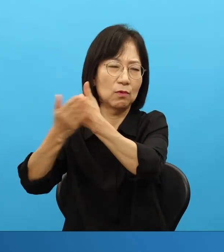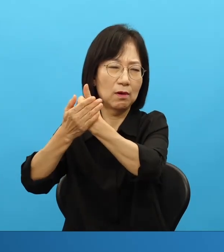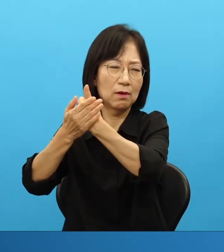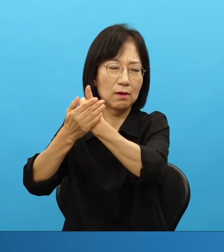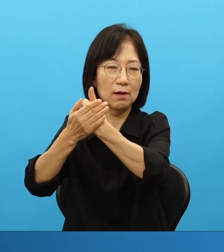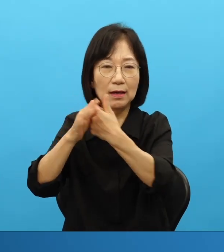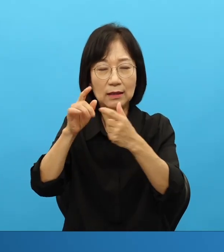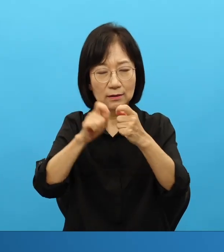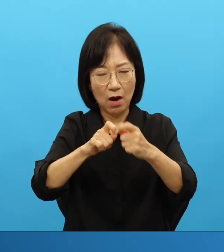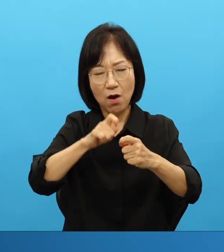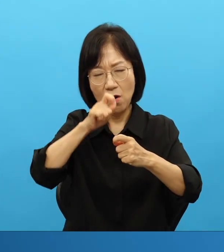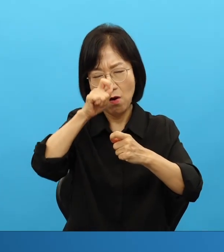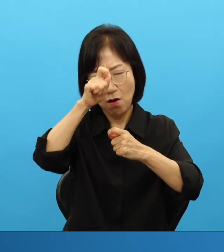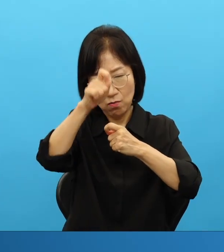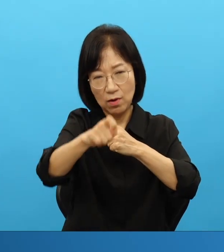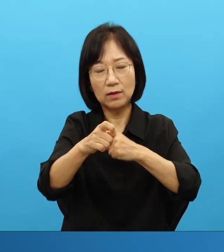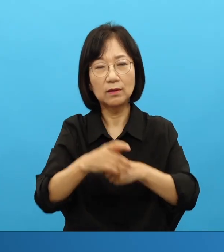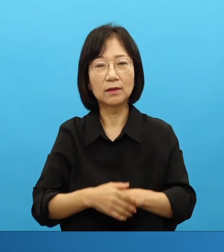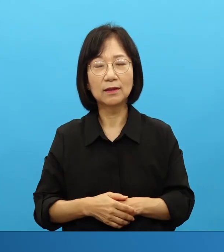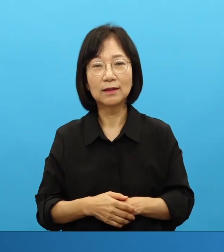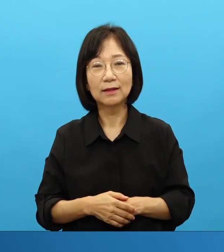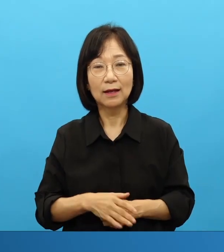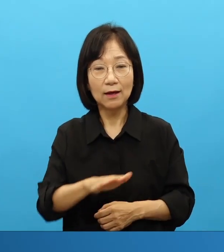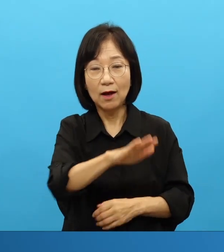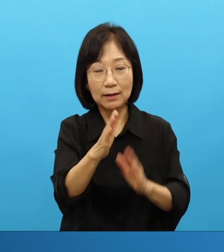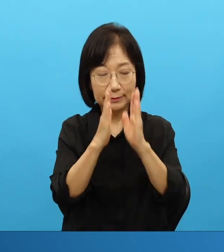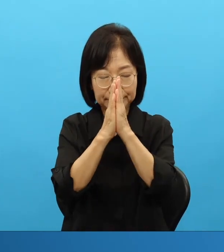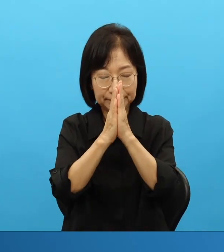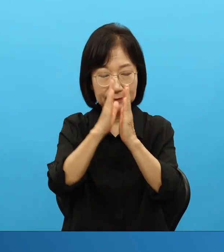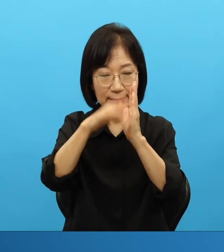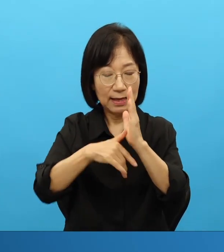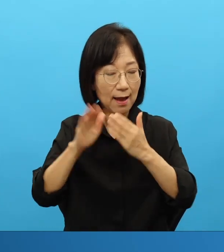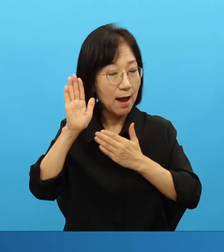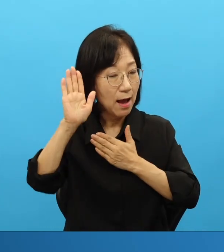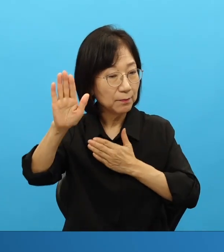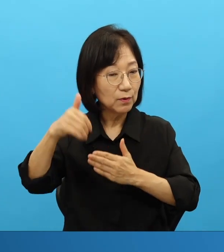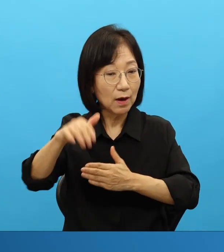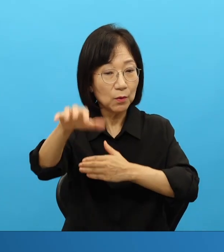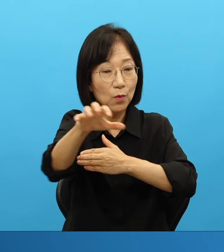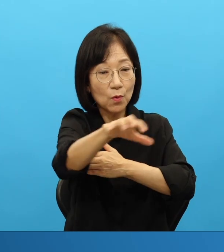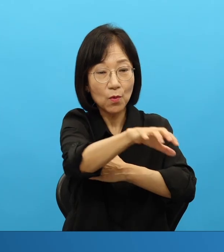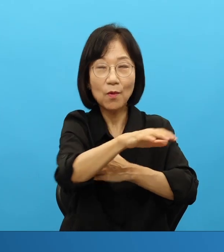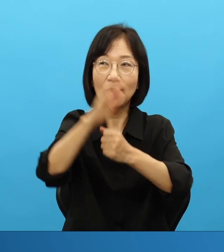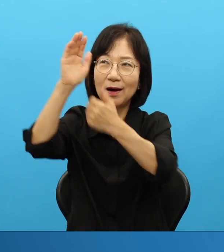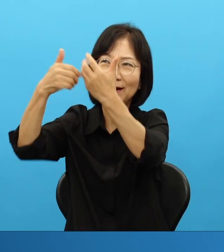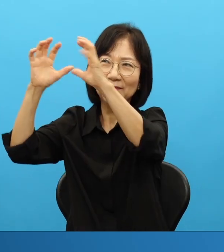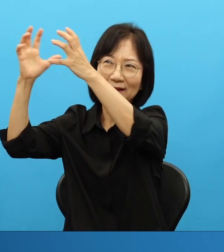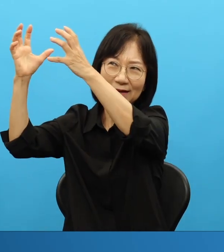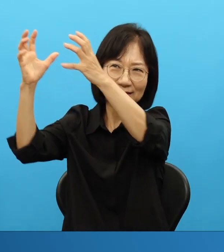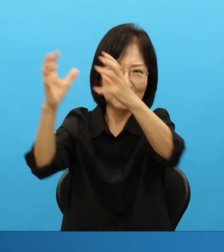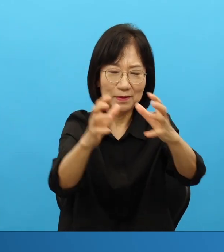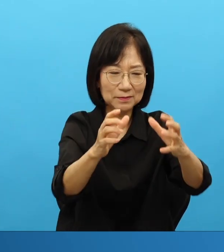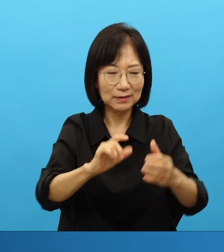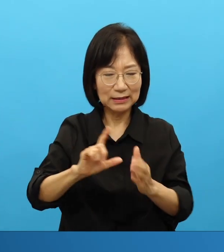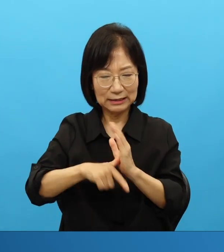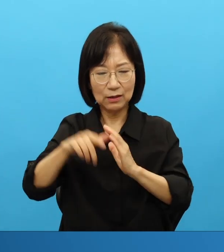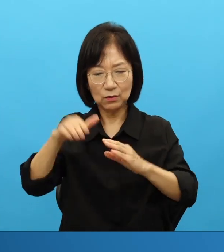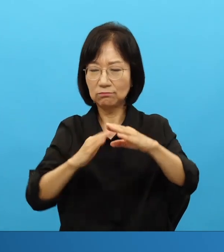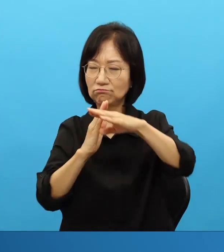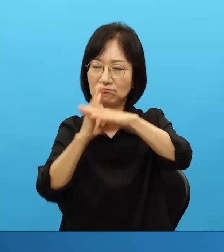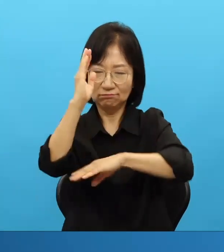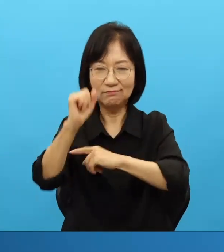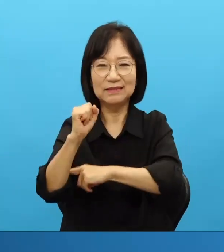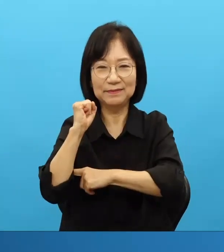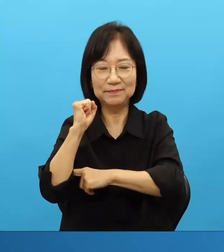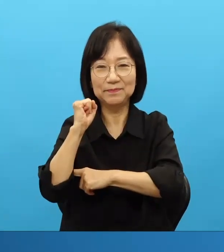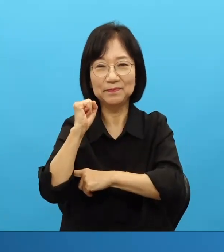합니다. 지금 여기서 기도하는데 여러분이 앞으로 가야 될 곳에는 하나님의 나라이네요. 시공간 초월 7 망대